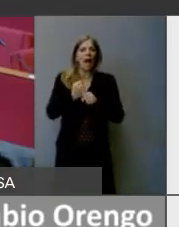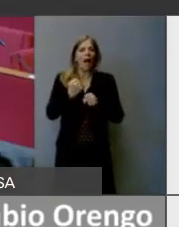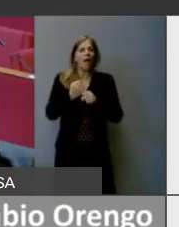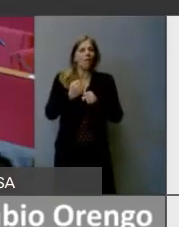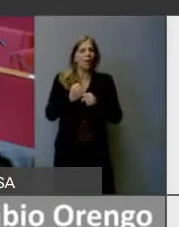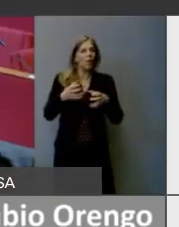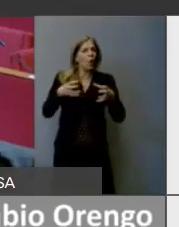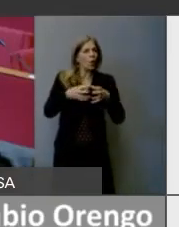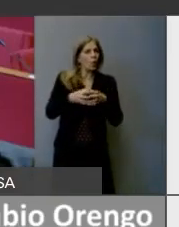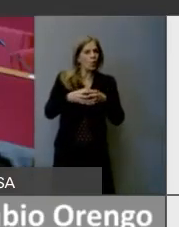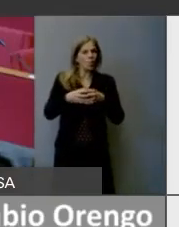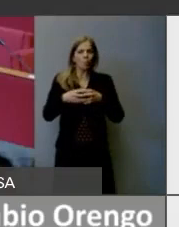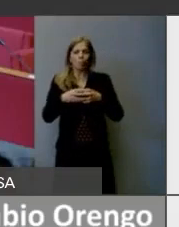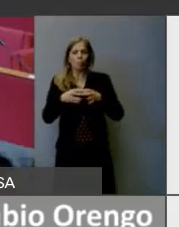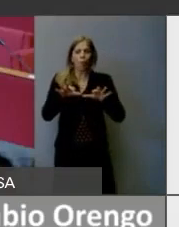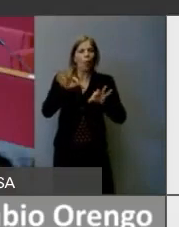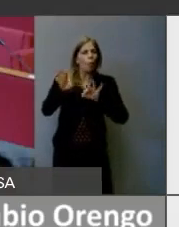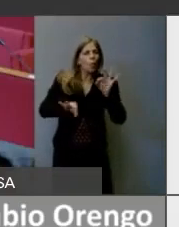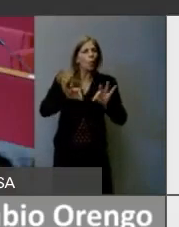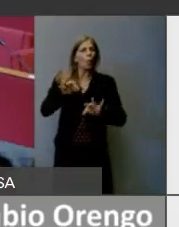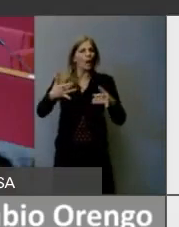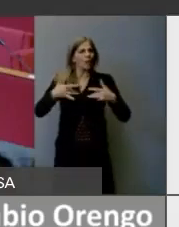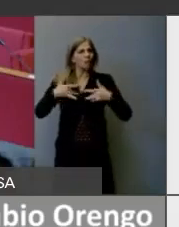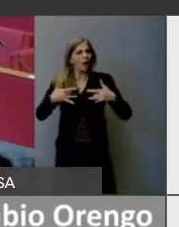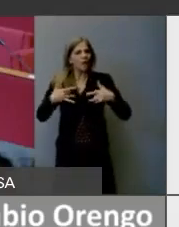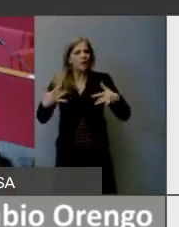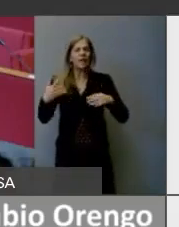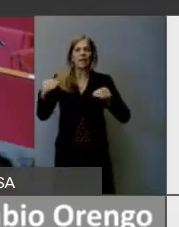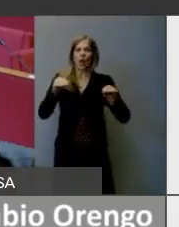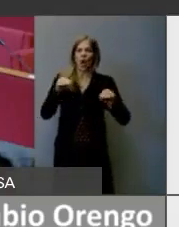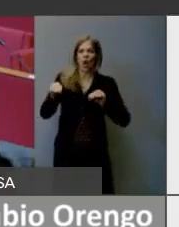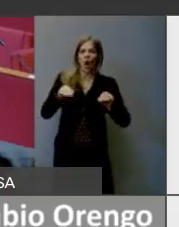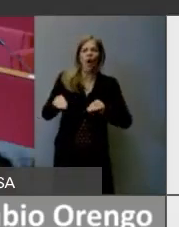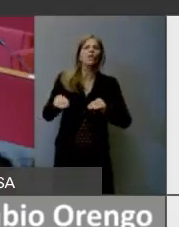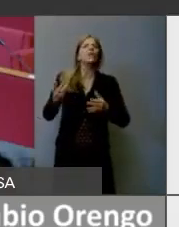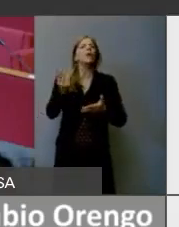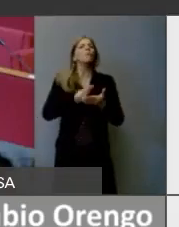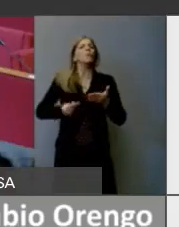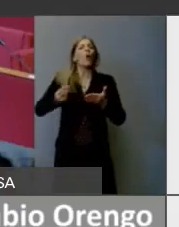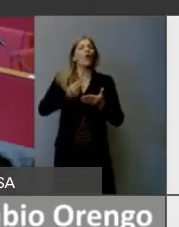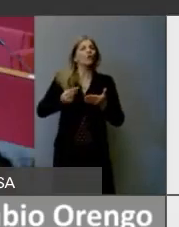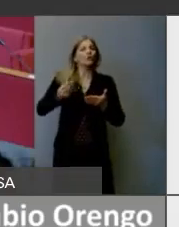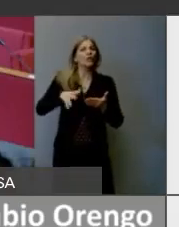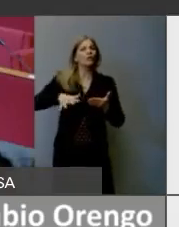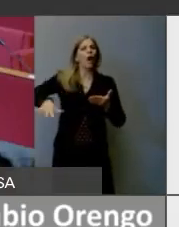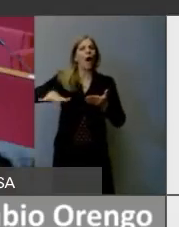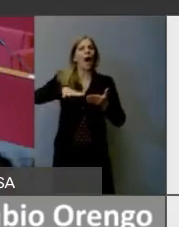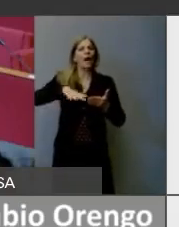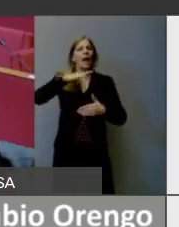pulizia di questo giardino, attraverso il progetto della realizzazione di area cani presidiata meglio.